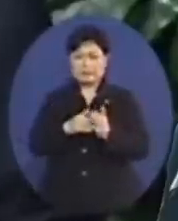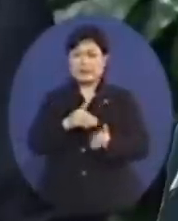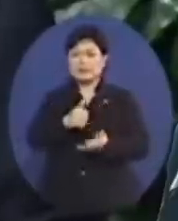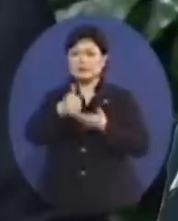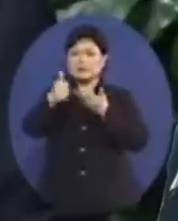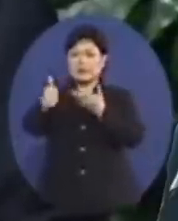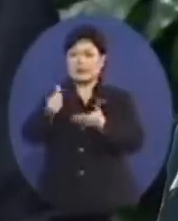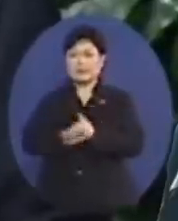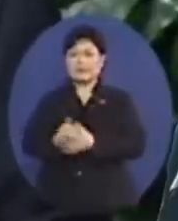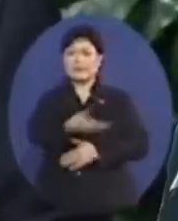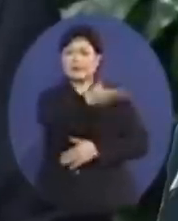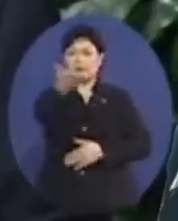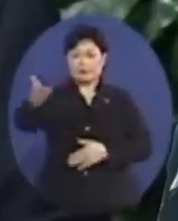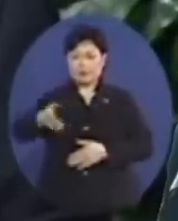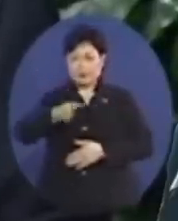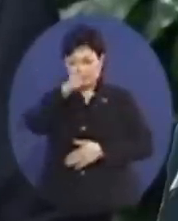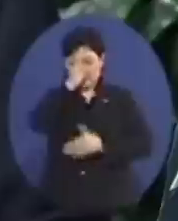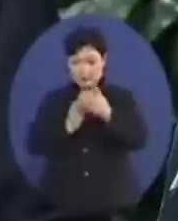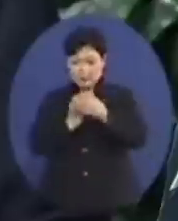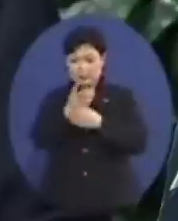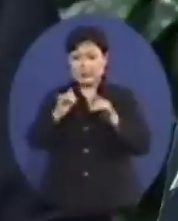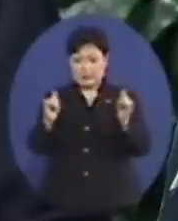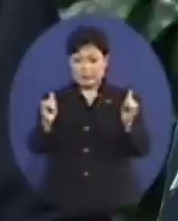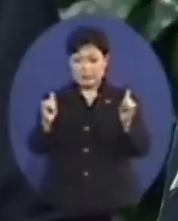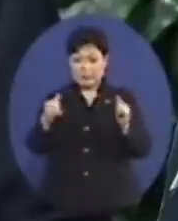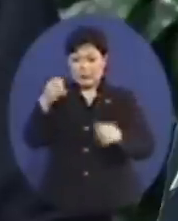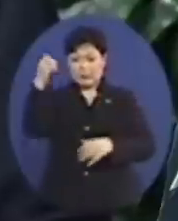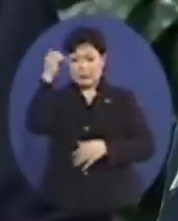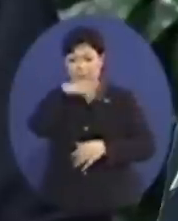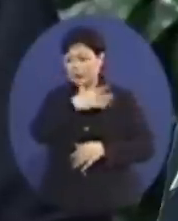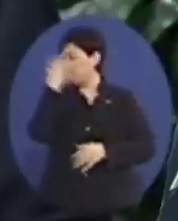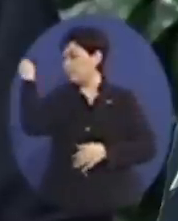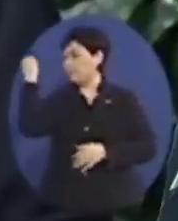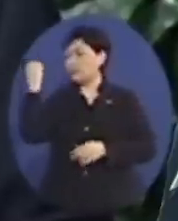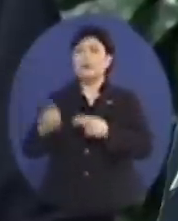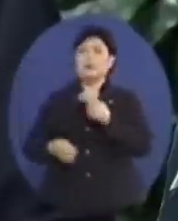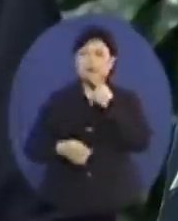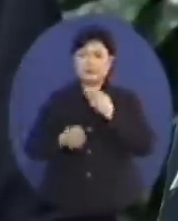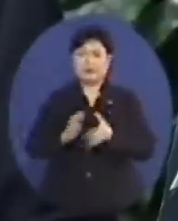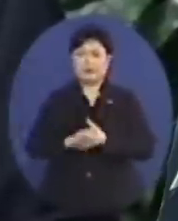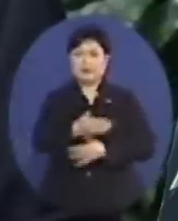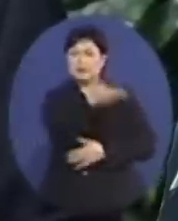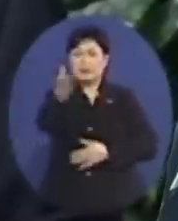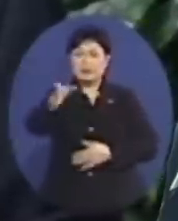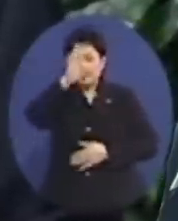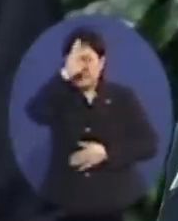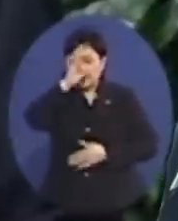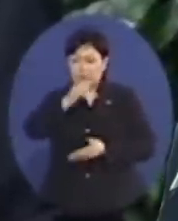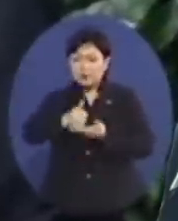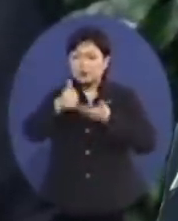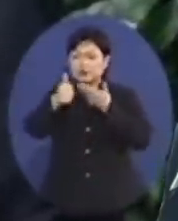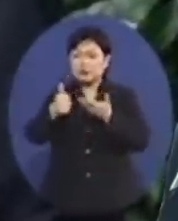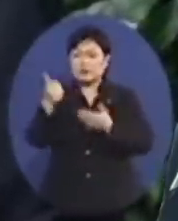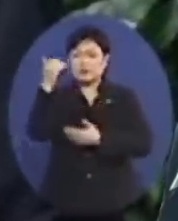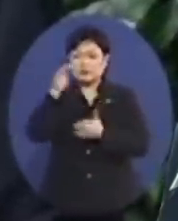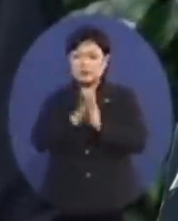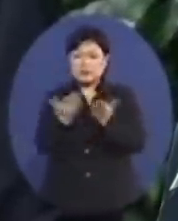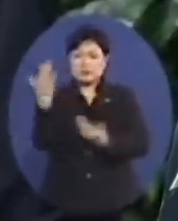주님이 여러분 우리 병든 사람을 그냥 지나치는 것이 아닙니다. 여러분의 병을 주님이 몸에 짊어진